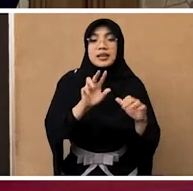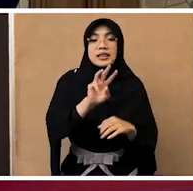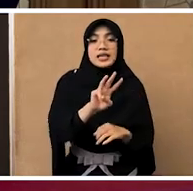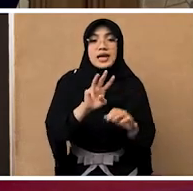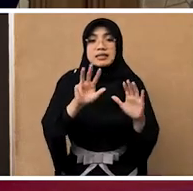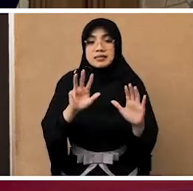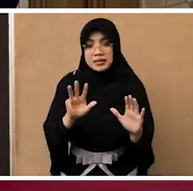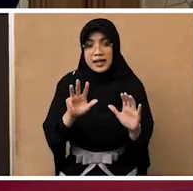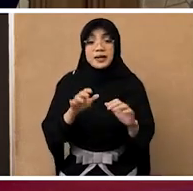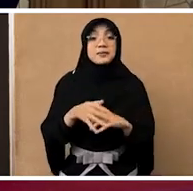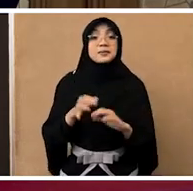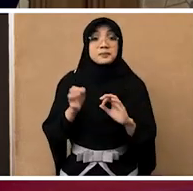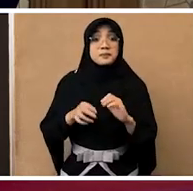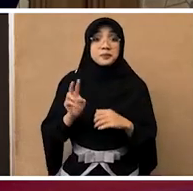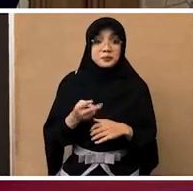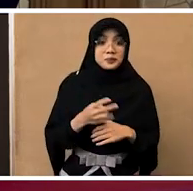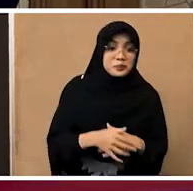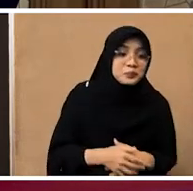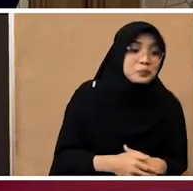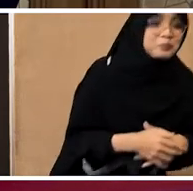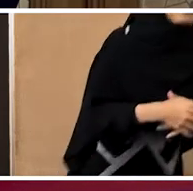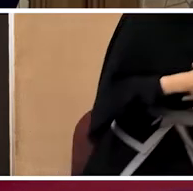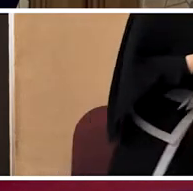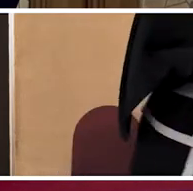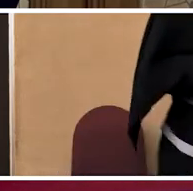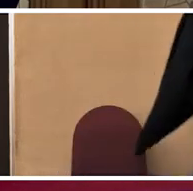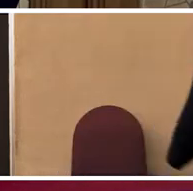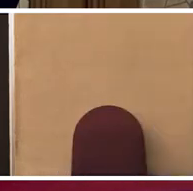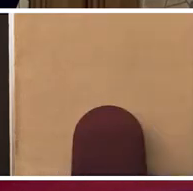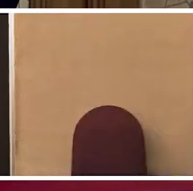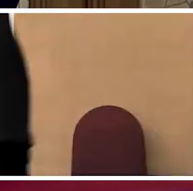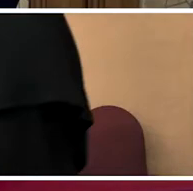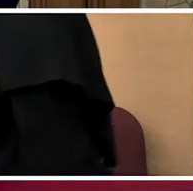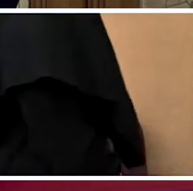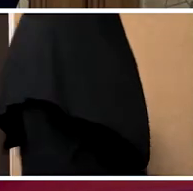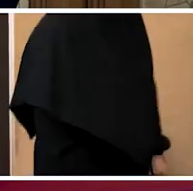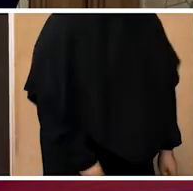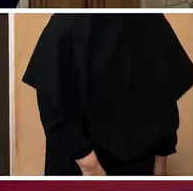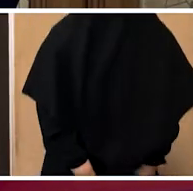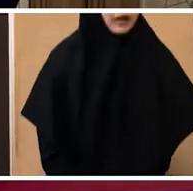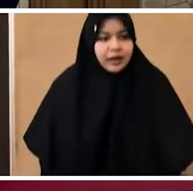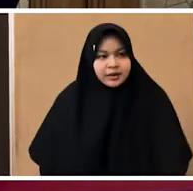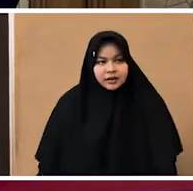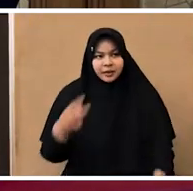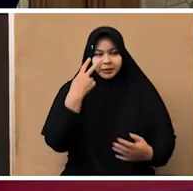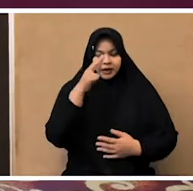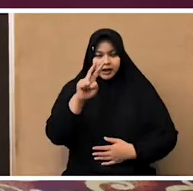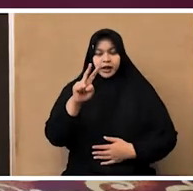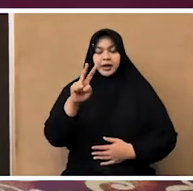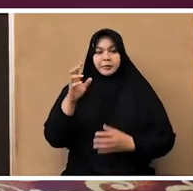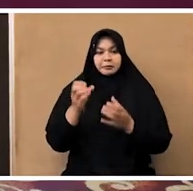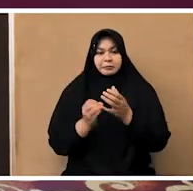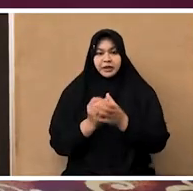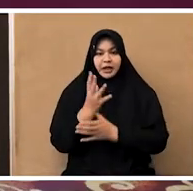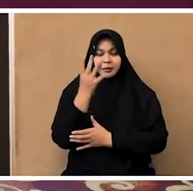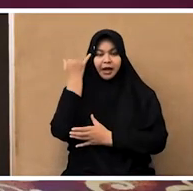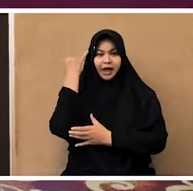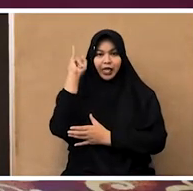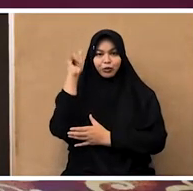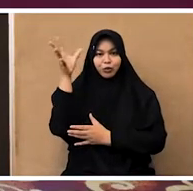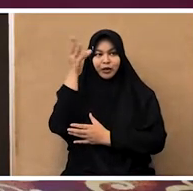nah secara keseluruhan memang saya melihat di sini perkembangan ilmu pengetahuan perkembangan teori atau bahkan kelengkapan